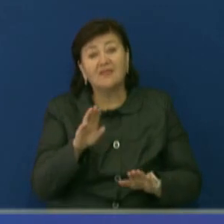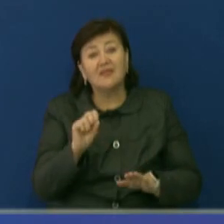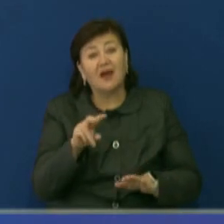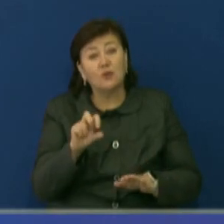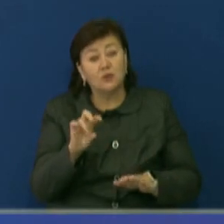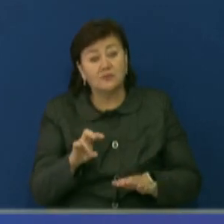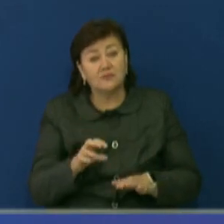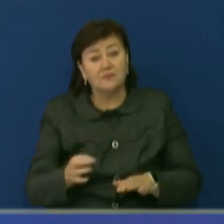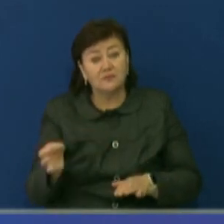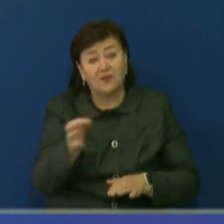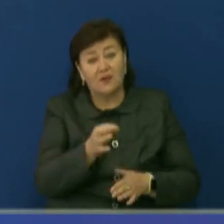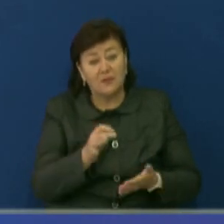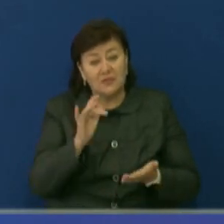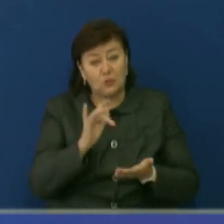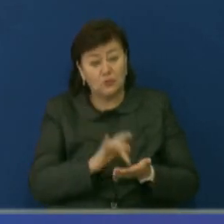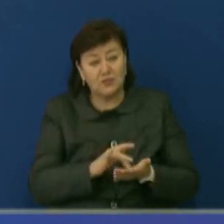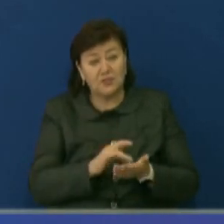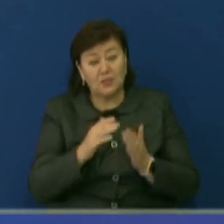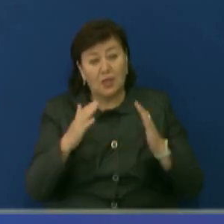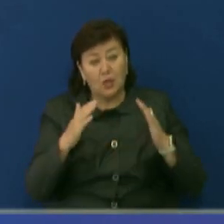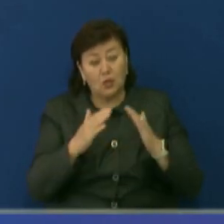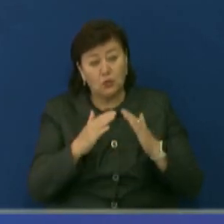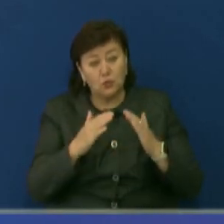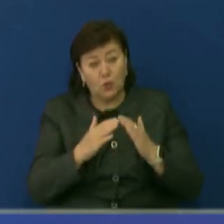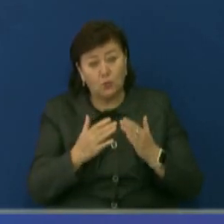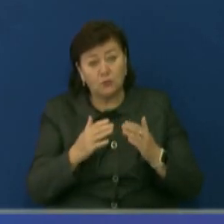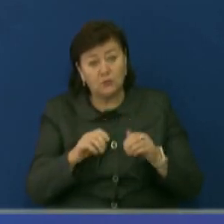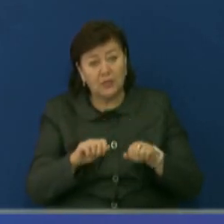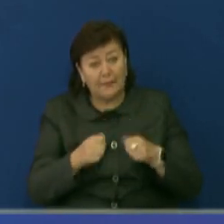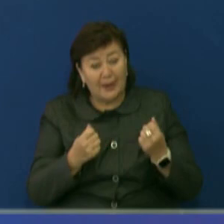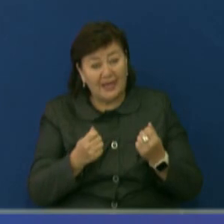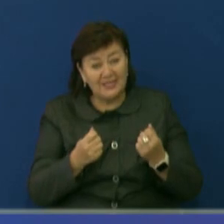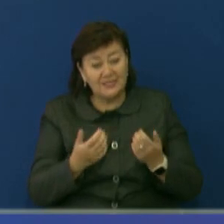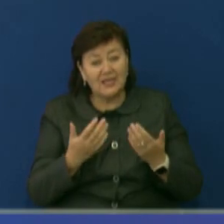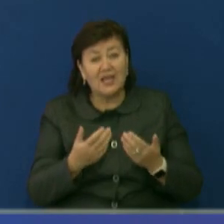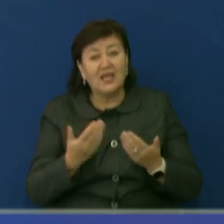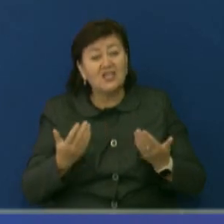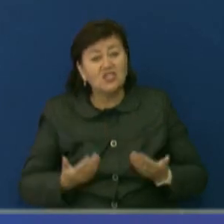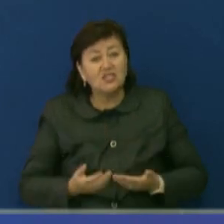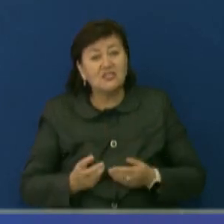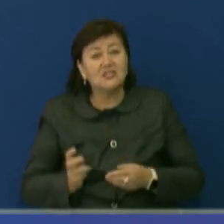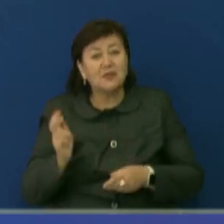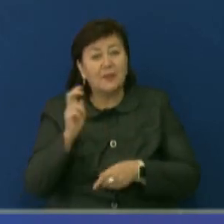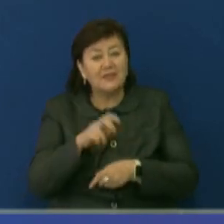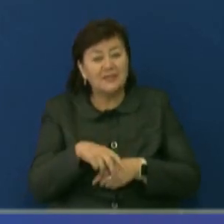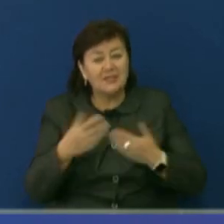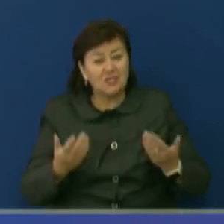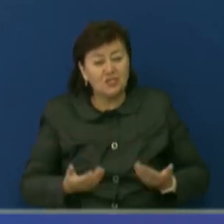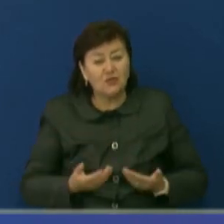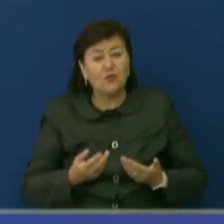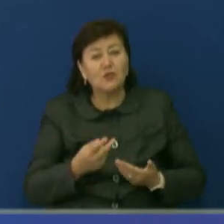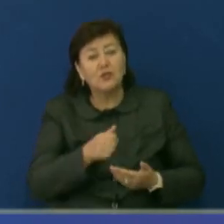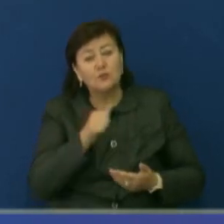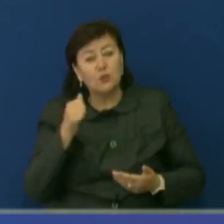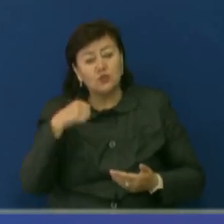В областном центре дом, возведенный по госпрограмме, трещит по швам. Жильцы заселились сюда почти год назад, но в доме уже зияет огромная